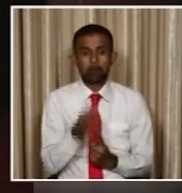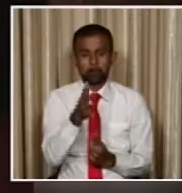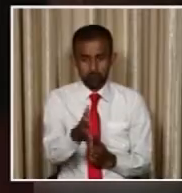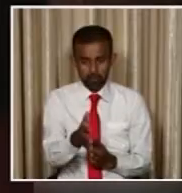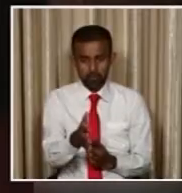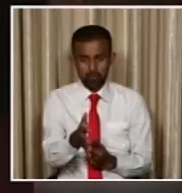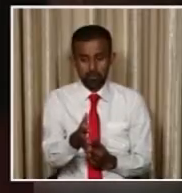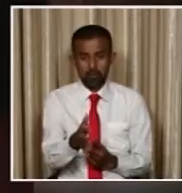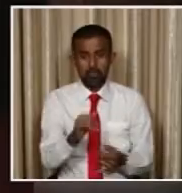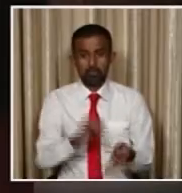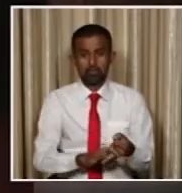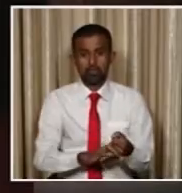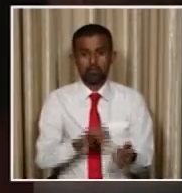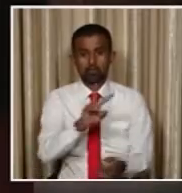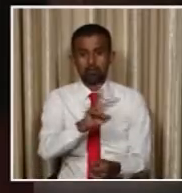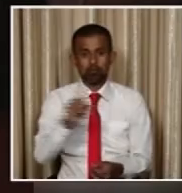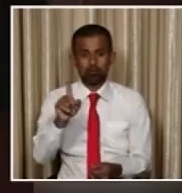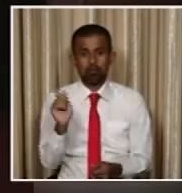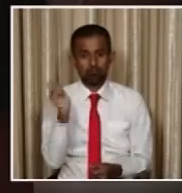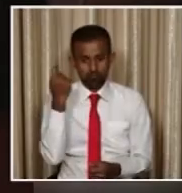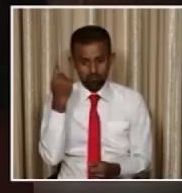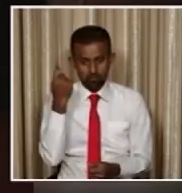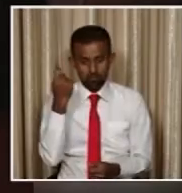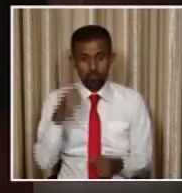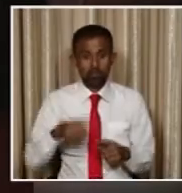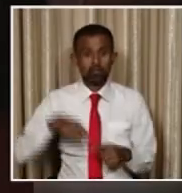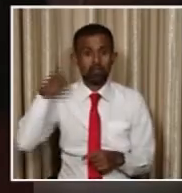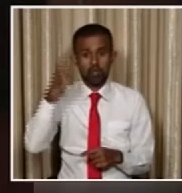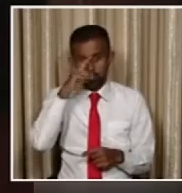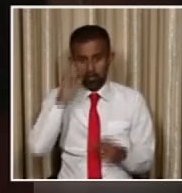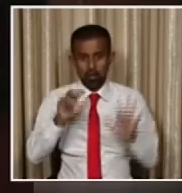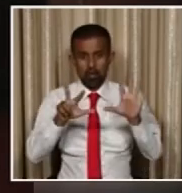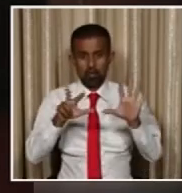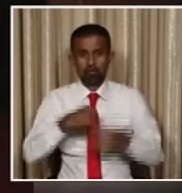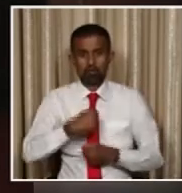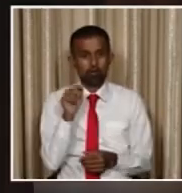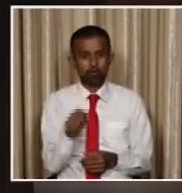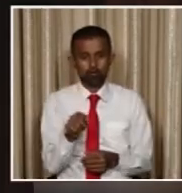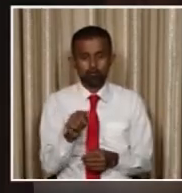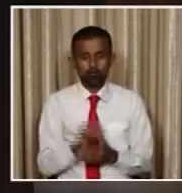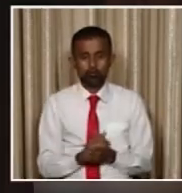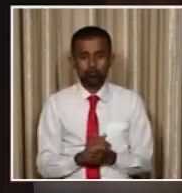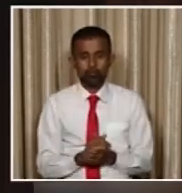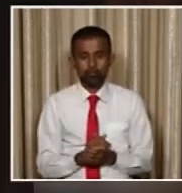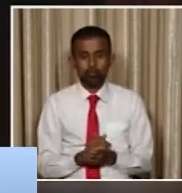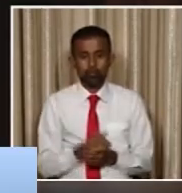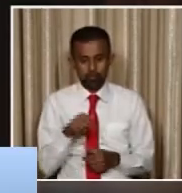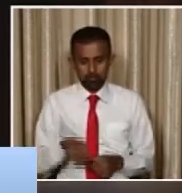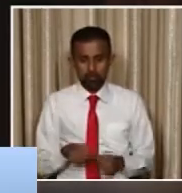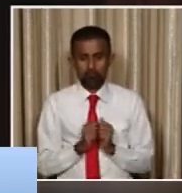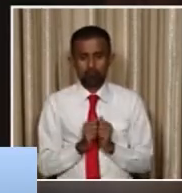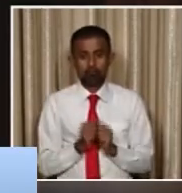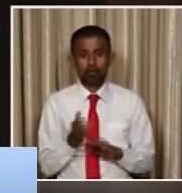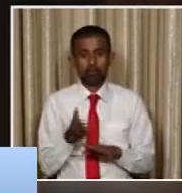මැතිතුමා සැප්තැම්බර් 21 වෙනිදා දිනලා ඊළඟ මාසේ 8 වෙනිදා අපි ආණ්ඩු පක්ෂය ඇවිල්ලා තමයි ඉඳගන්නේ. ඕන නම් මේ පැත්තේ වාඩි වෙන්න